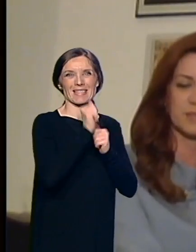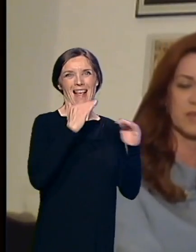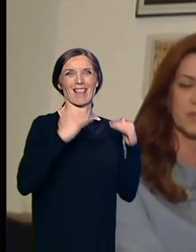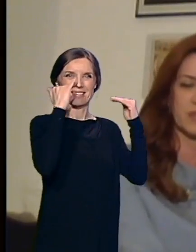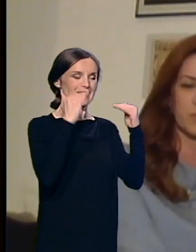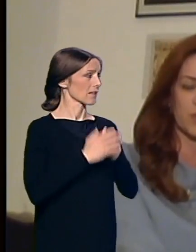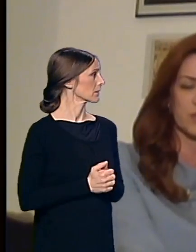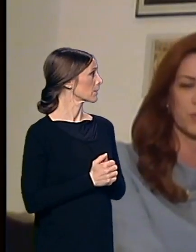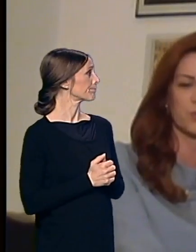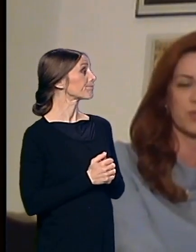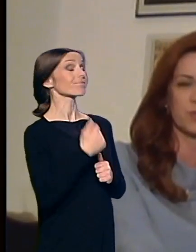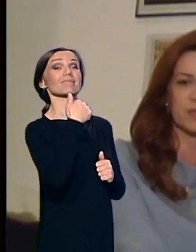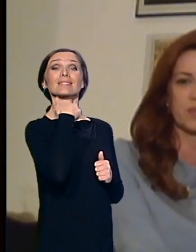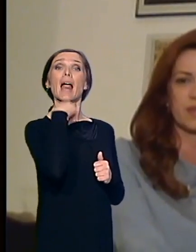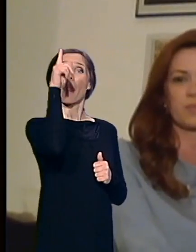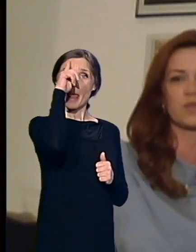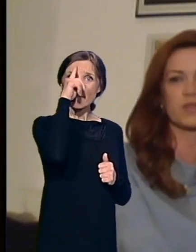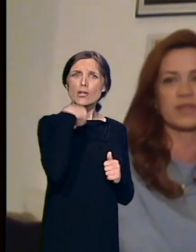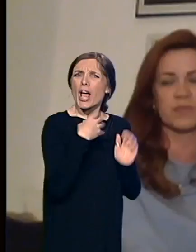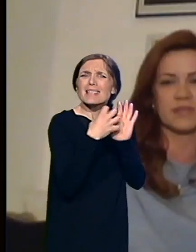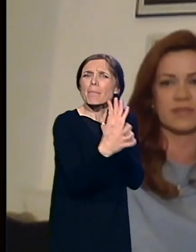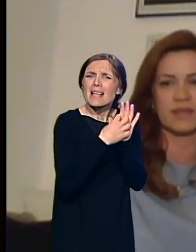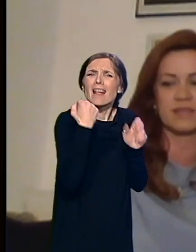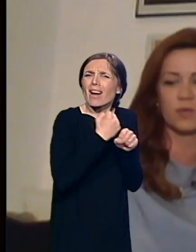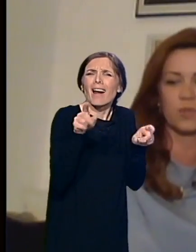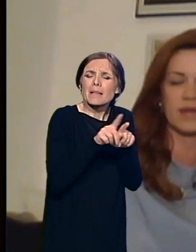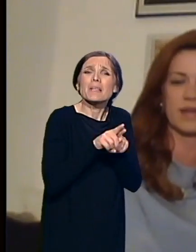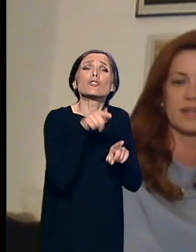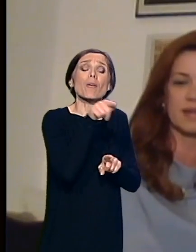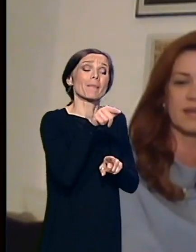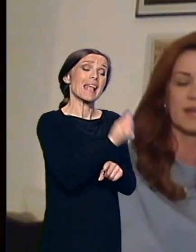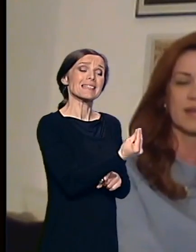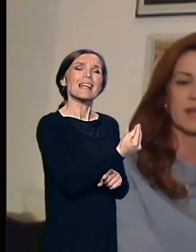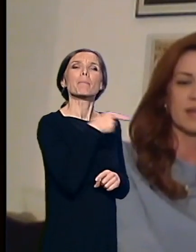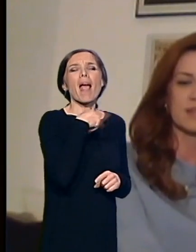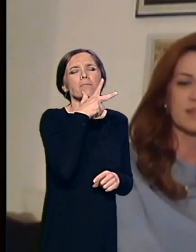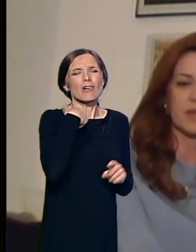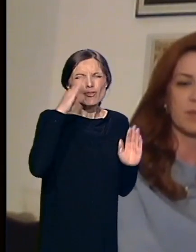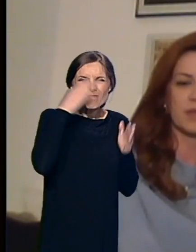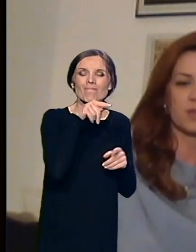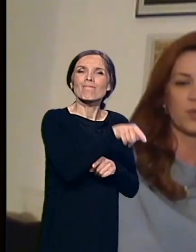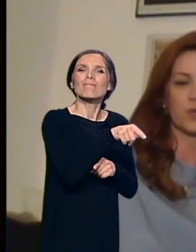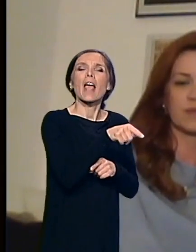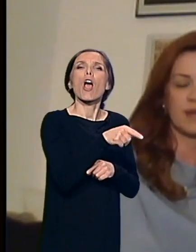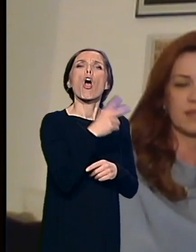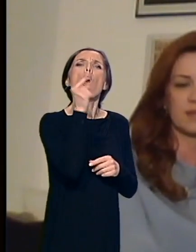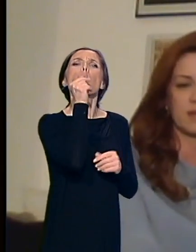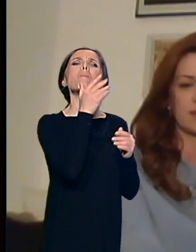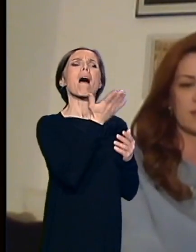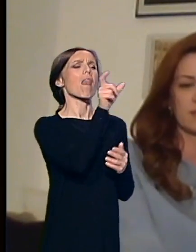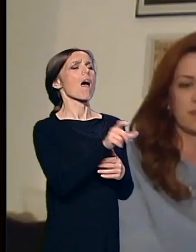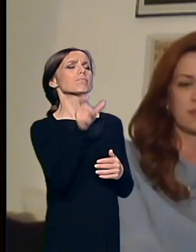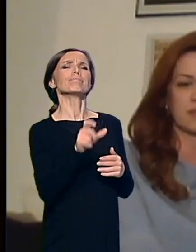da se bavim istim poslom. U suštini u Srbiji nije ni postojala specijalizacija iz humane genetike. Ja sam za vreme tog rada